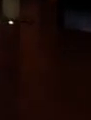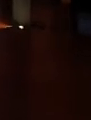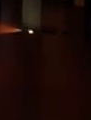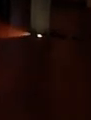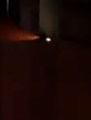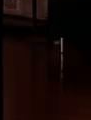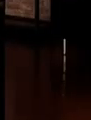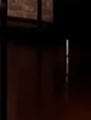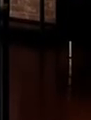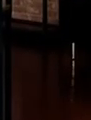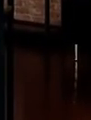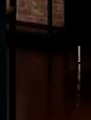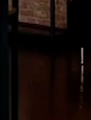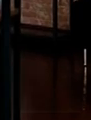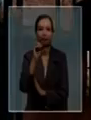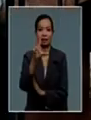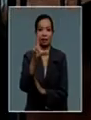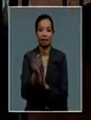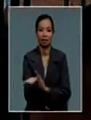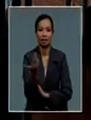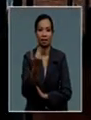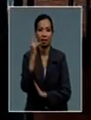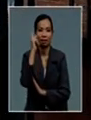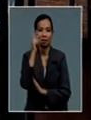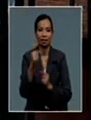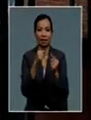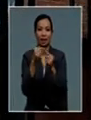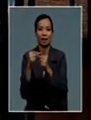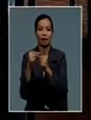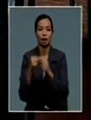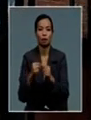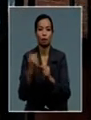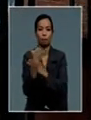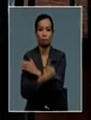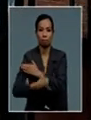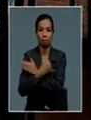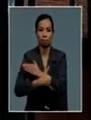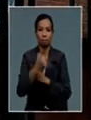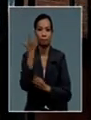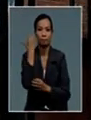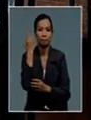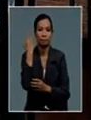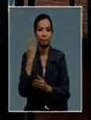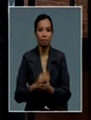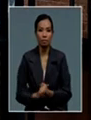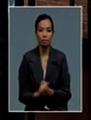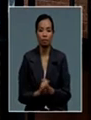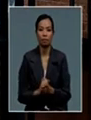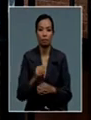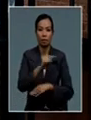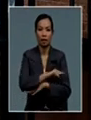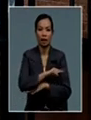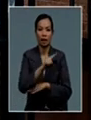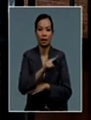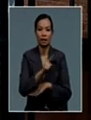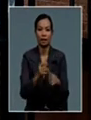เวลา53นาทีครับกลับมาอยู่กันต่อกับทันข่าวเช้านะครับช่วงนี้มาติดตามสถานการณ์ต่างประเทศเมื่อวานนี้เป็นวันของทั้งสองท่